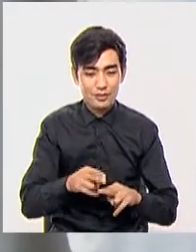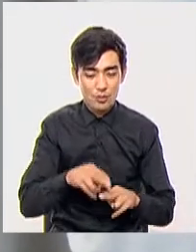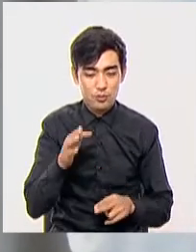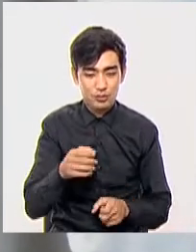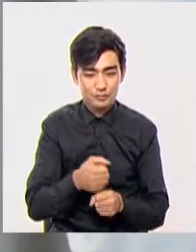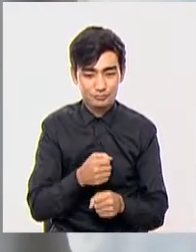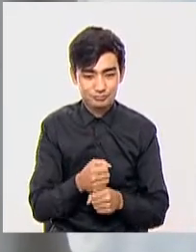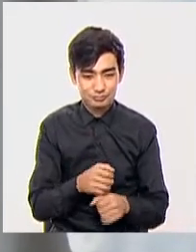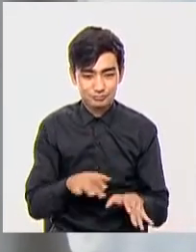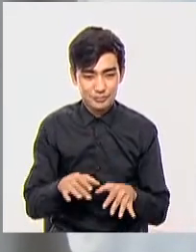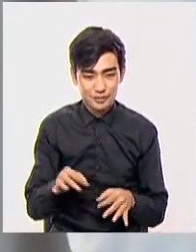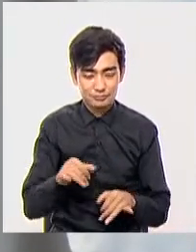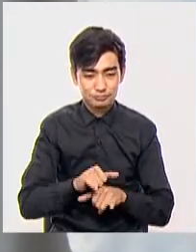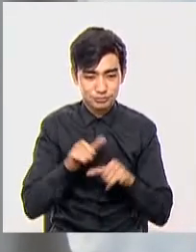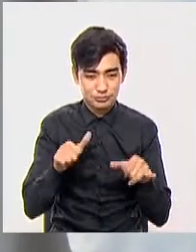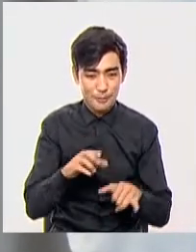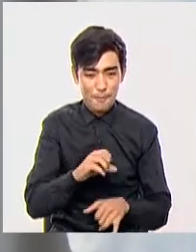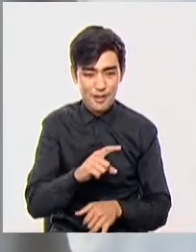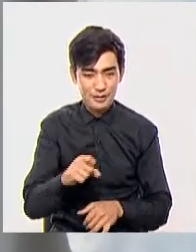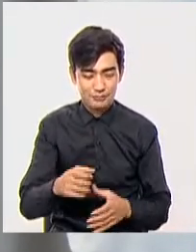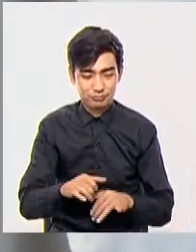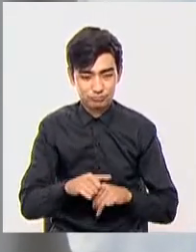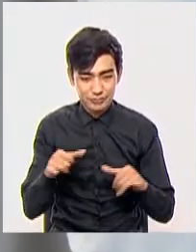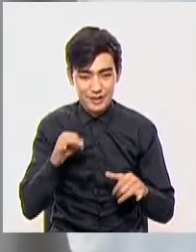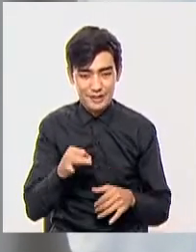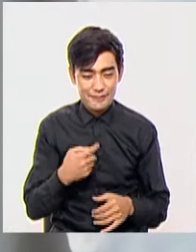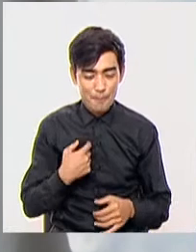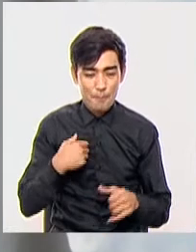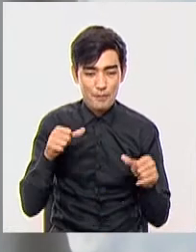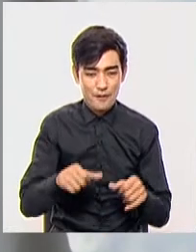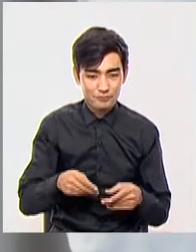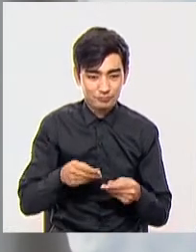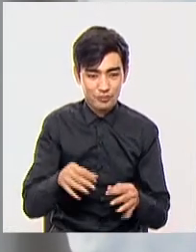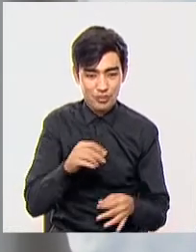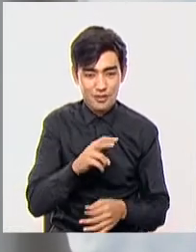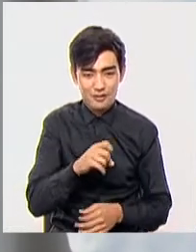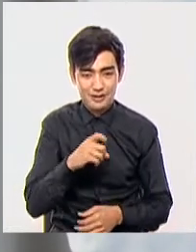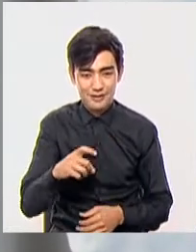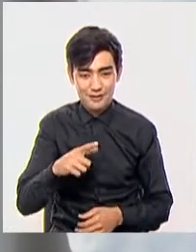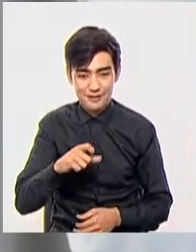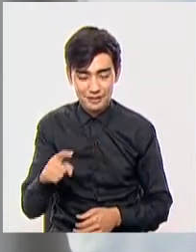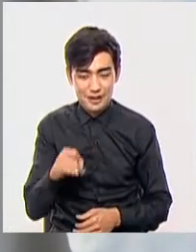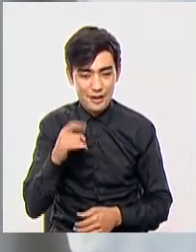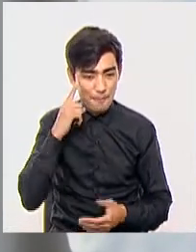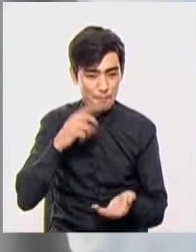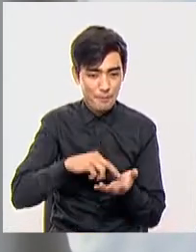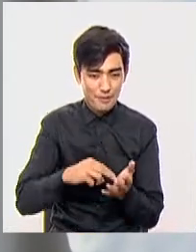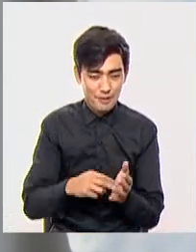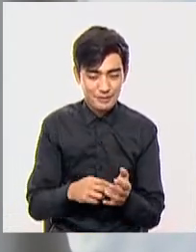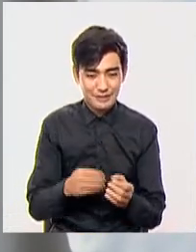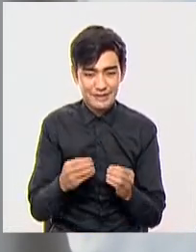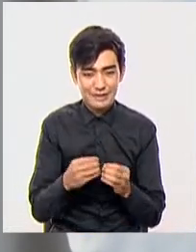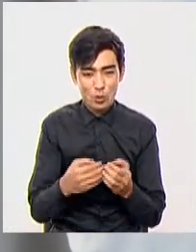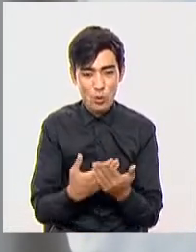именно увеличением ресурсной базы. Используя наше приоритетное право, «Казахгаз» планирует получить до 10